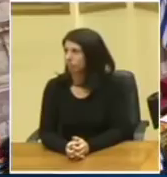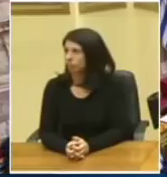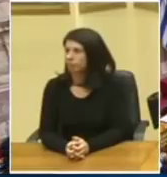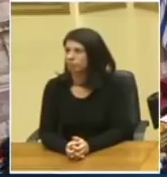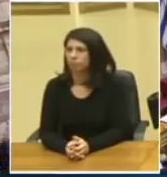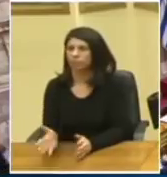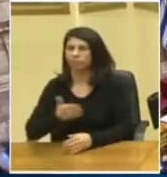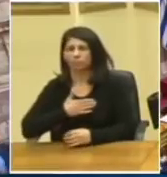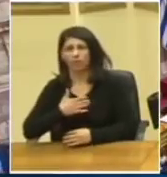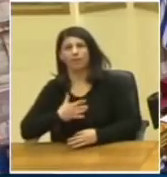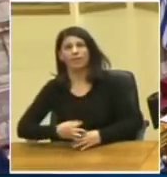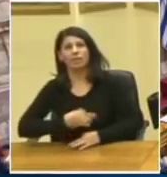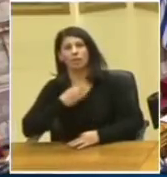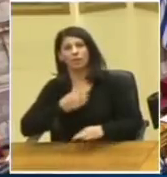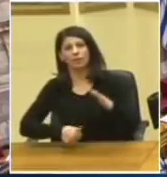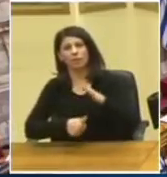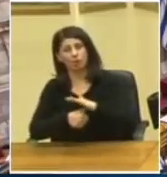Ευχαριστώ, κύριε Πρόεδρε.